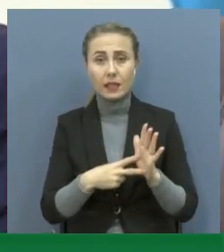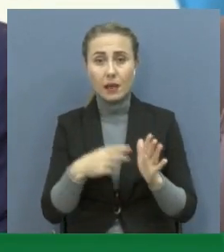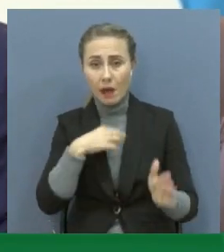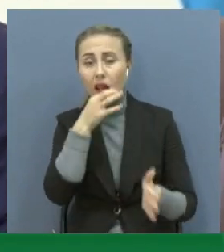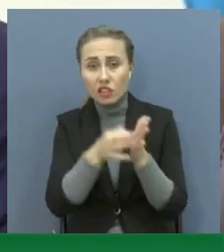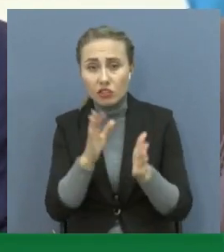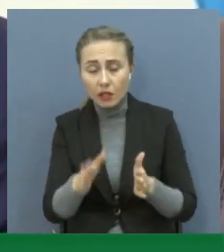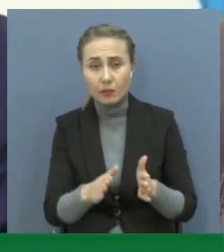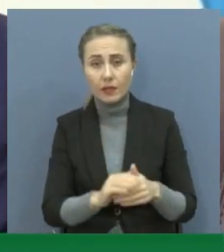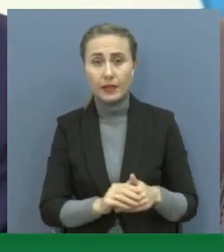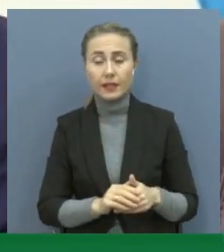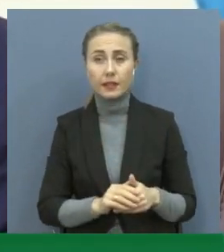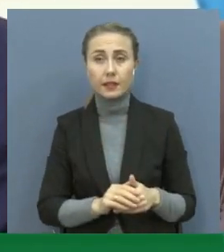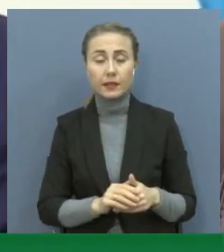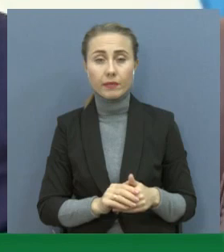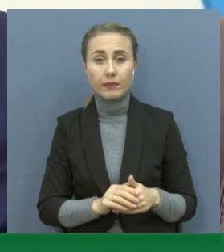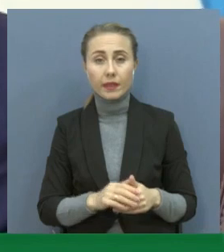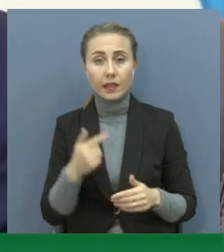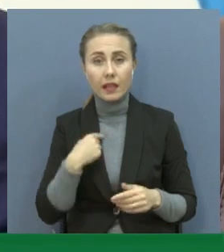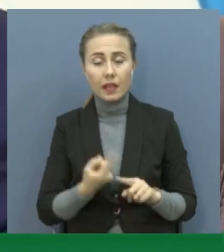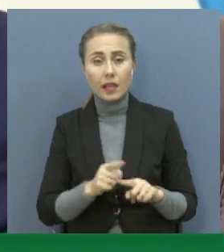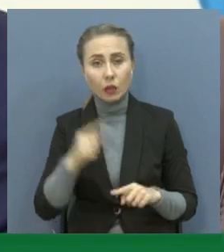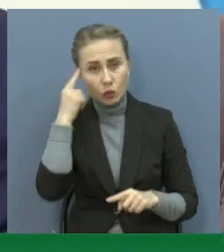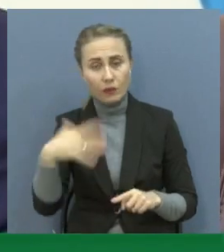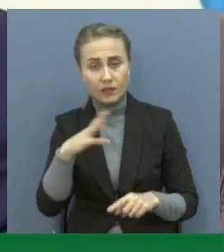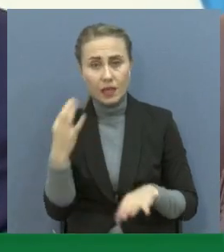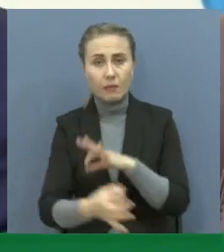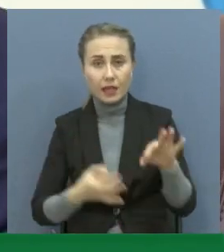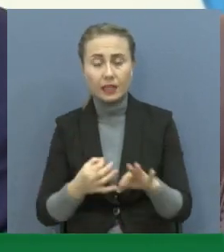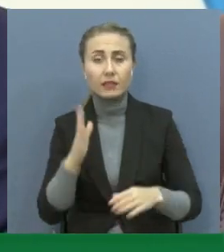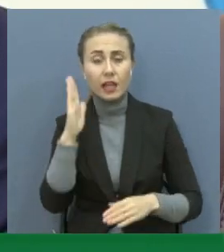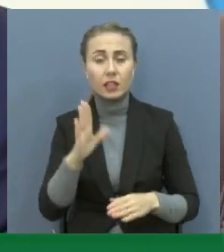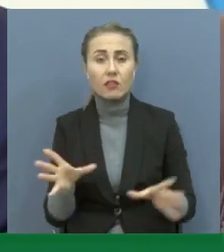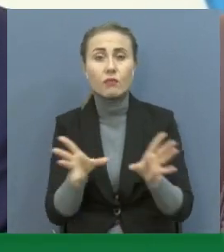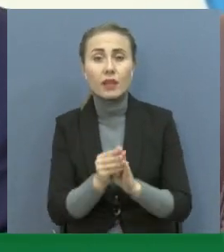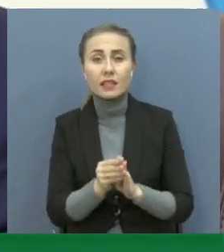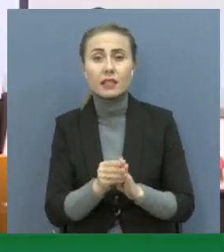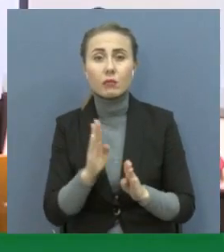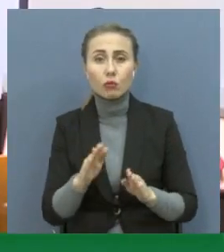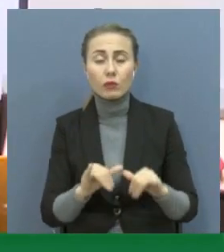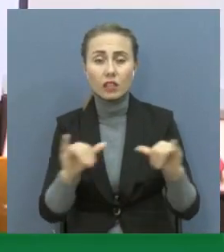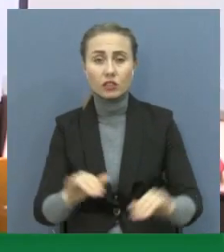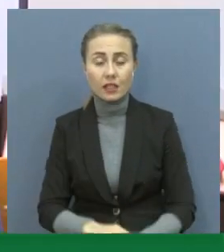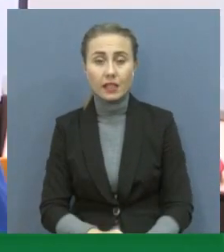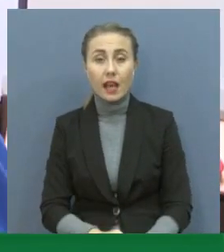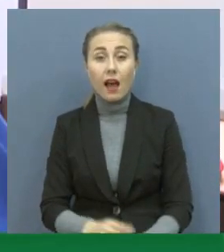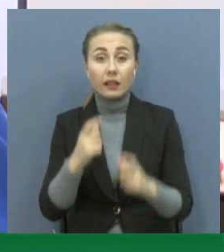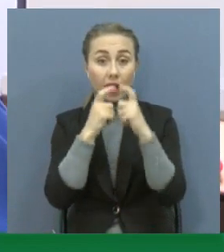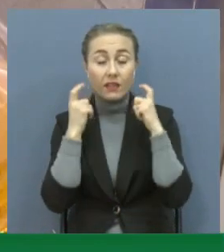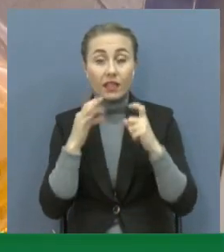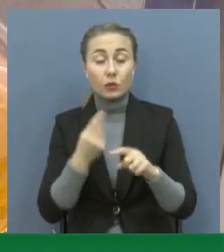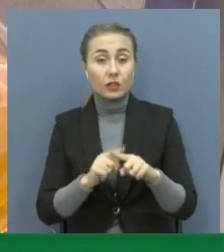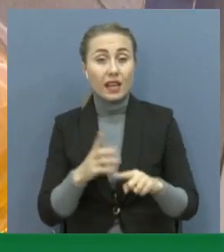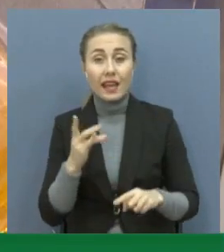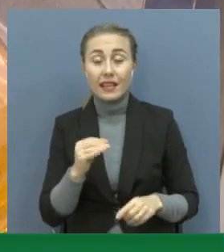в 14-й области. Поэтому вот эти все проекты, я полковник, совместно с фирмами решения. Коронавирус и карантин